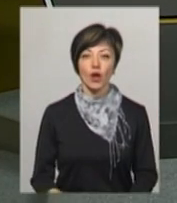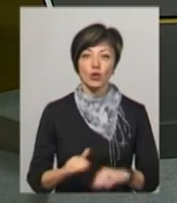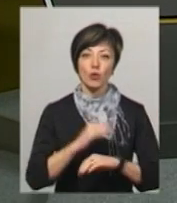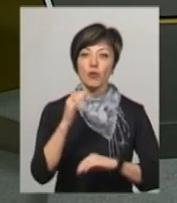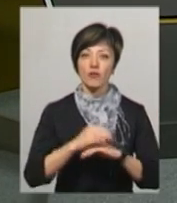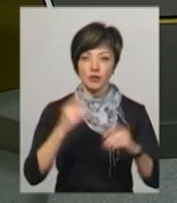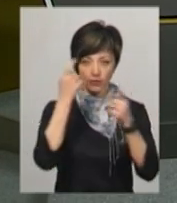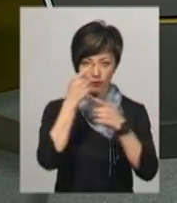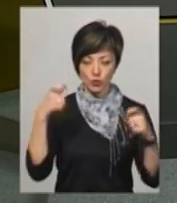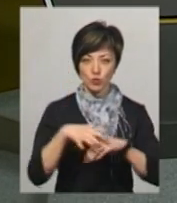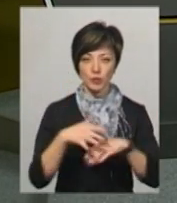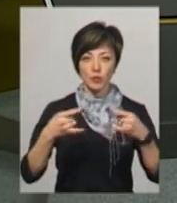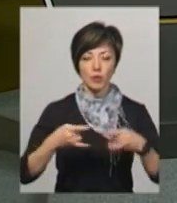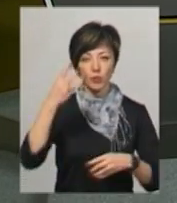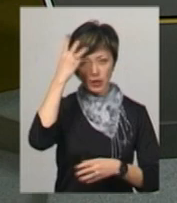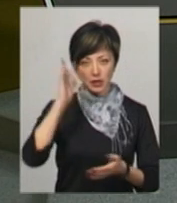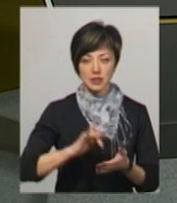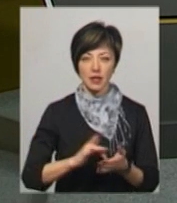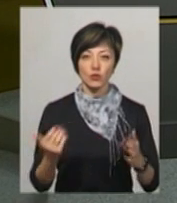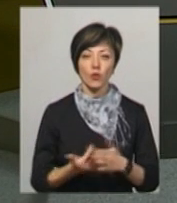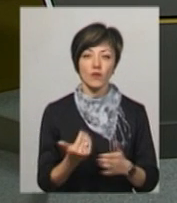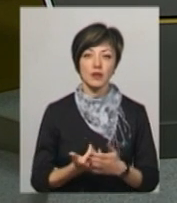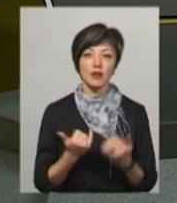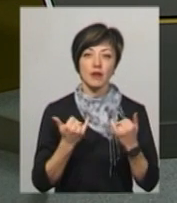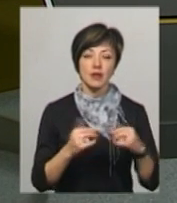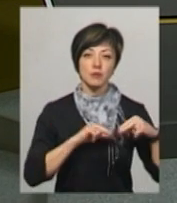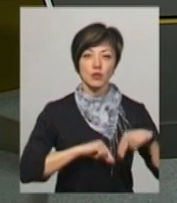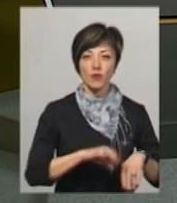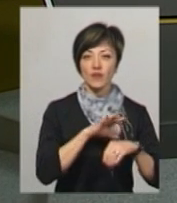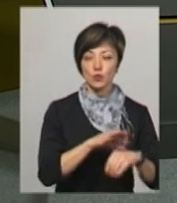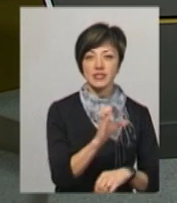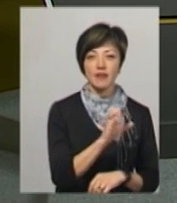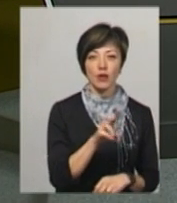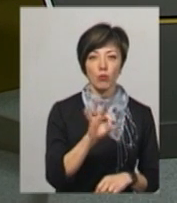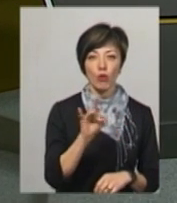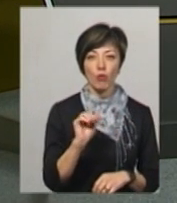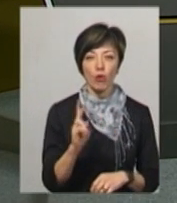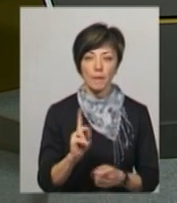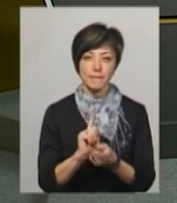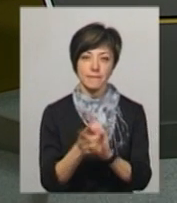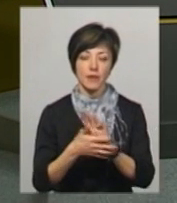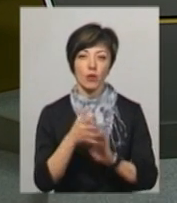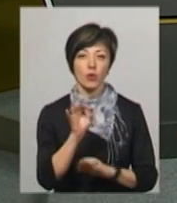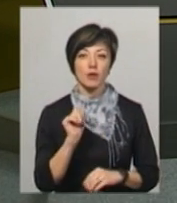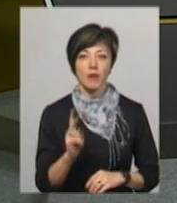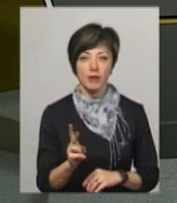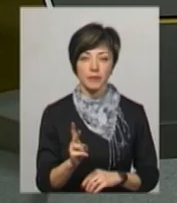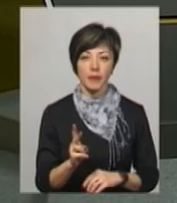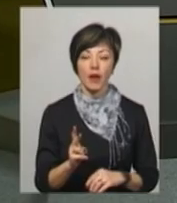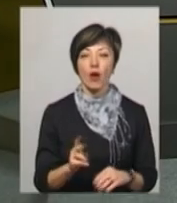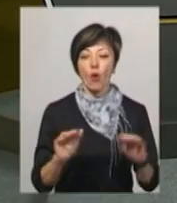Доброго вечора. В ефірі Суспільного мовника «Поділля Центр». Випуск новин. Для вас працюють ведуча Світлана Поробок, диктор жестової мови Ольга